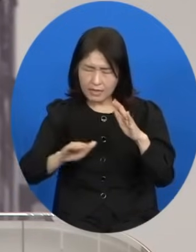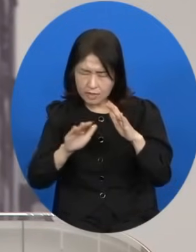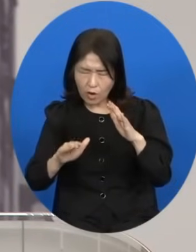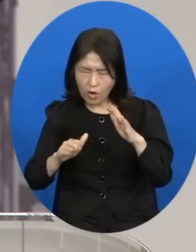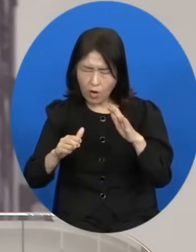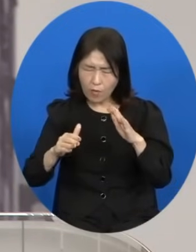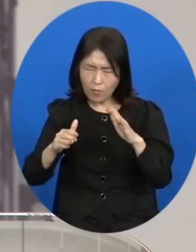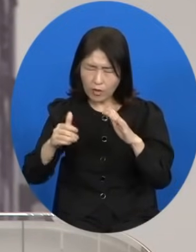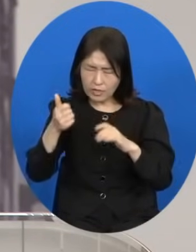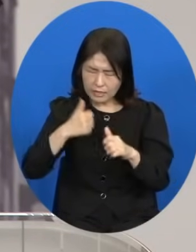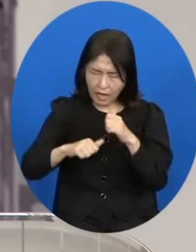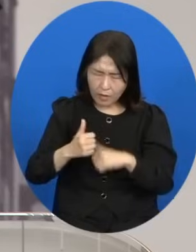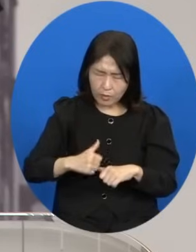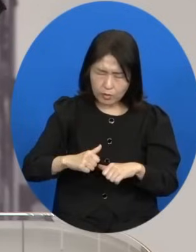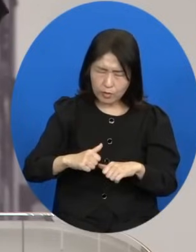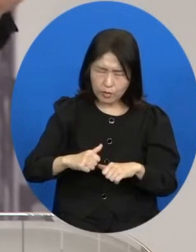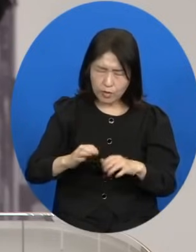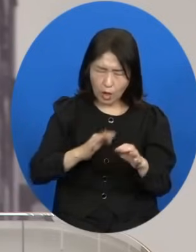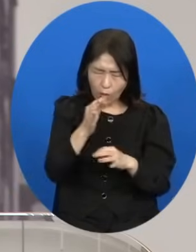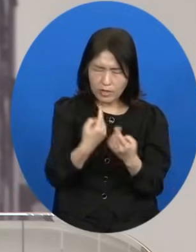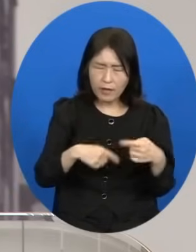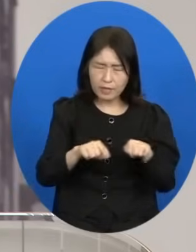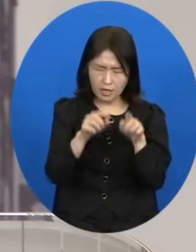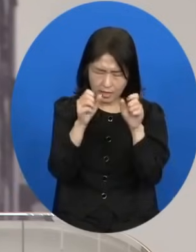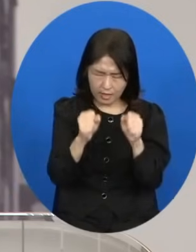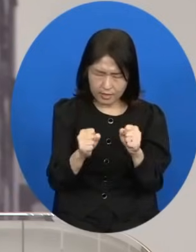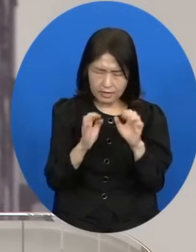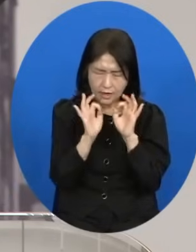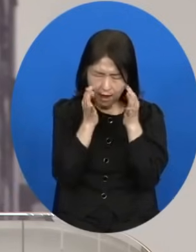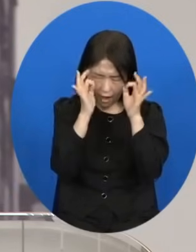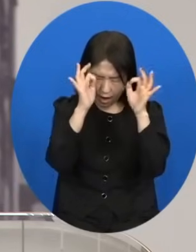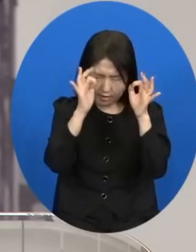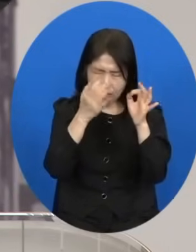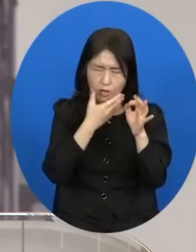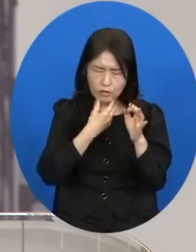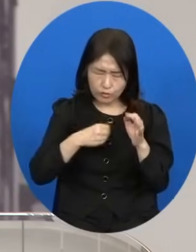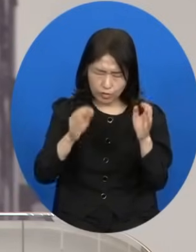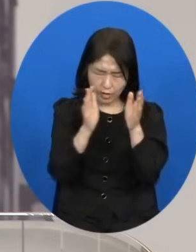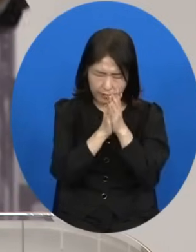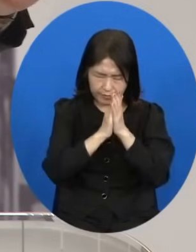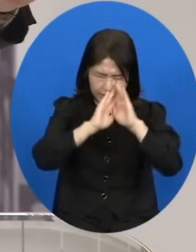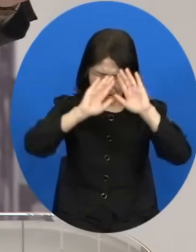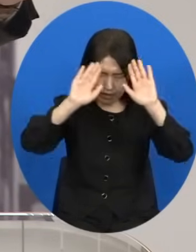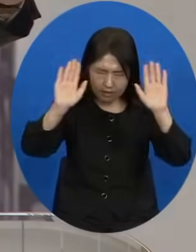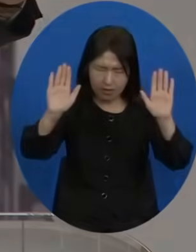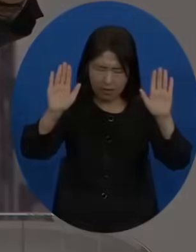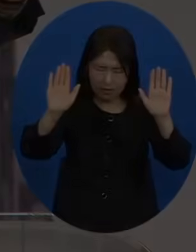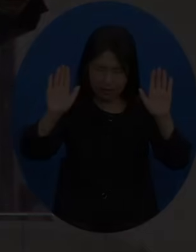후손들 가운데 영원히 함께 하시기를 간절히 축원하옵나이다 아멘